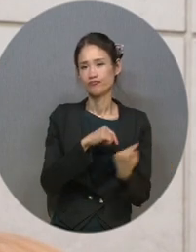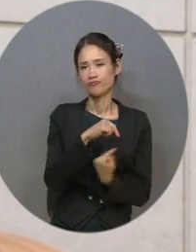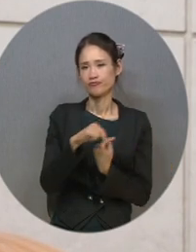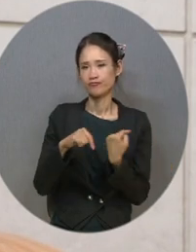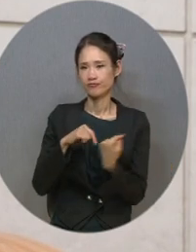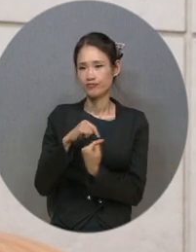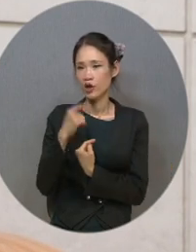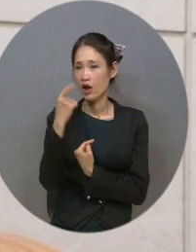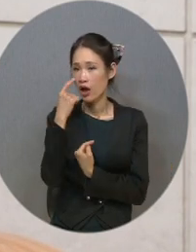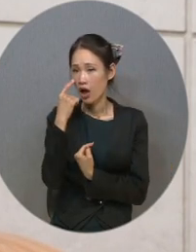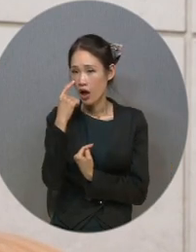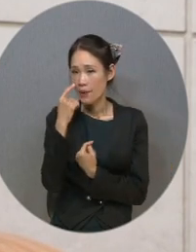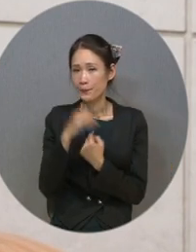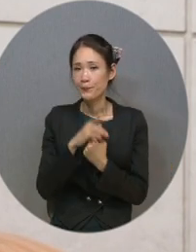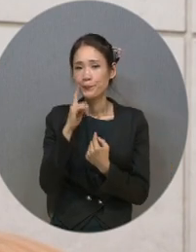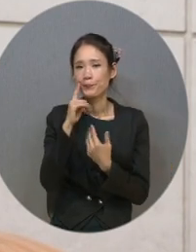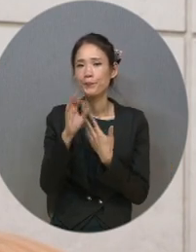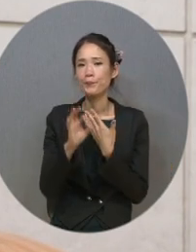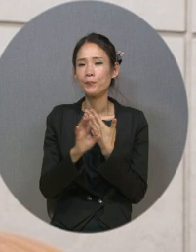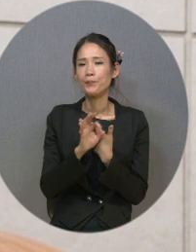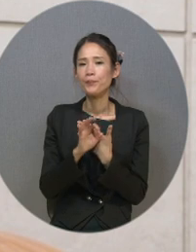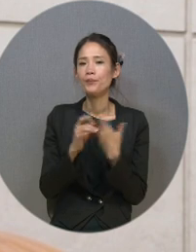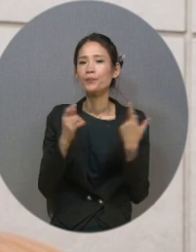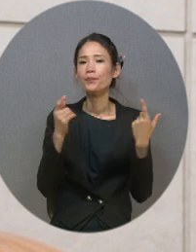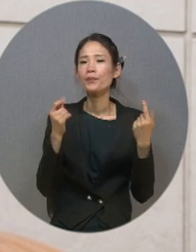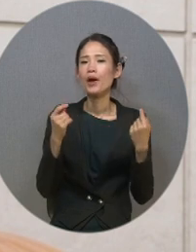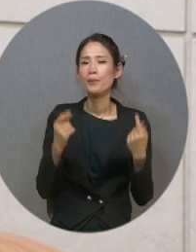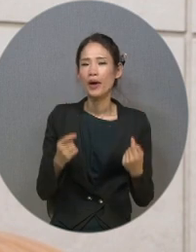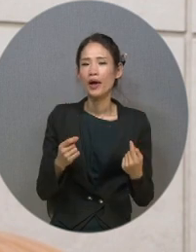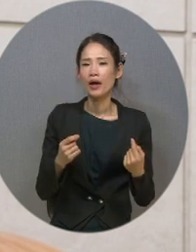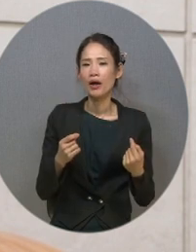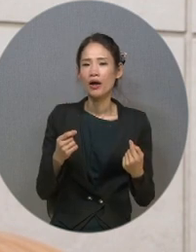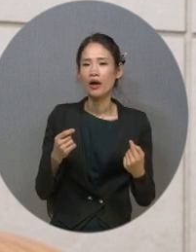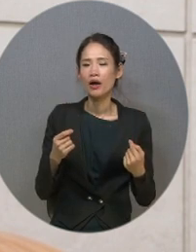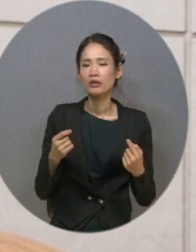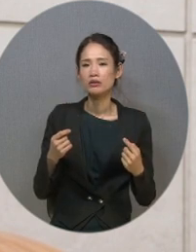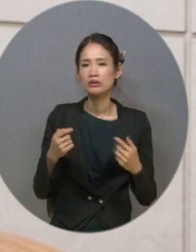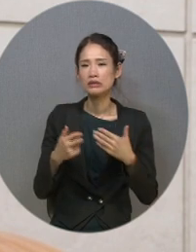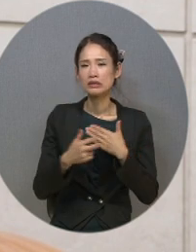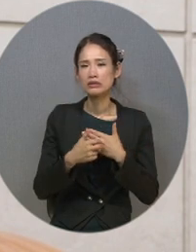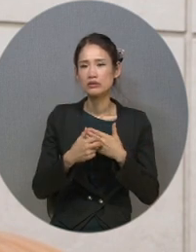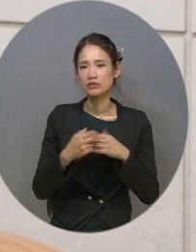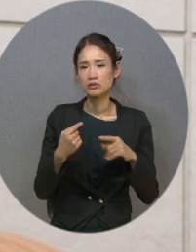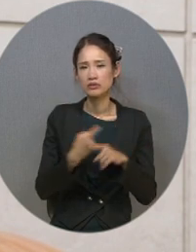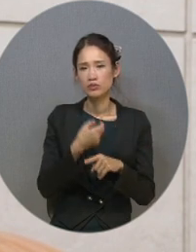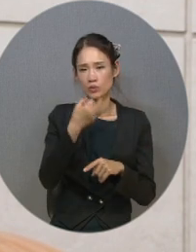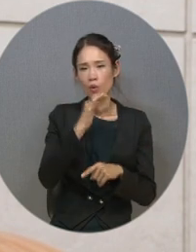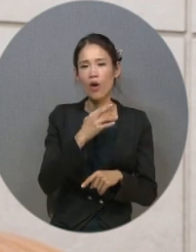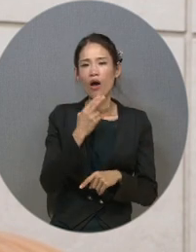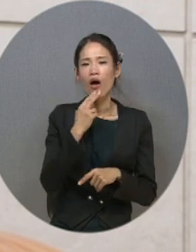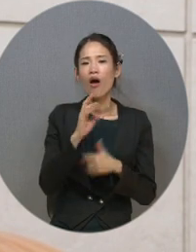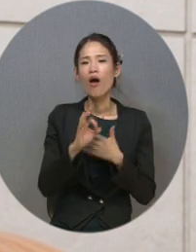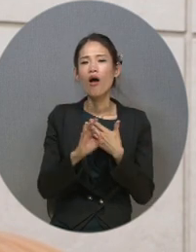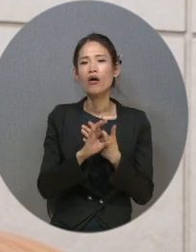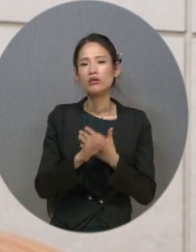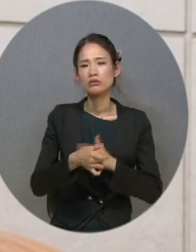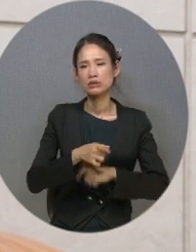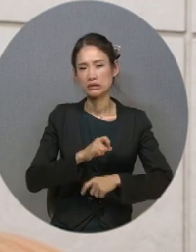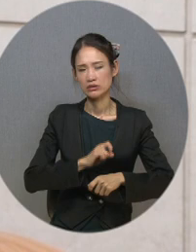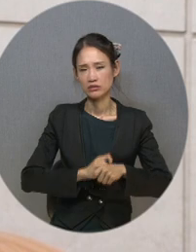해보고 만약에 이러한 진료 체계가 효과가 없다 그러면 이제